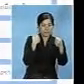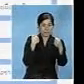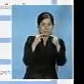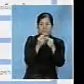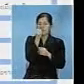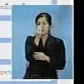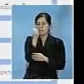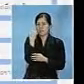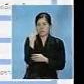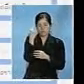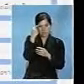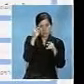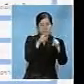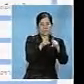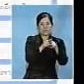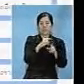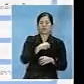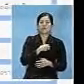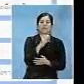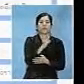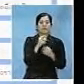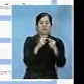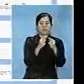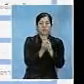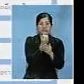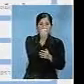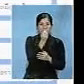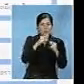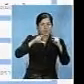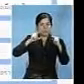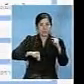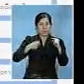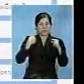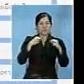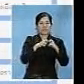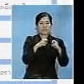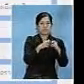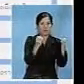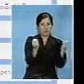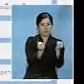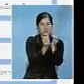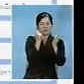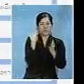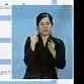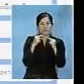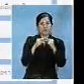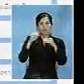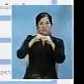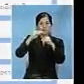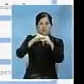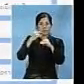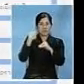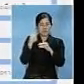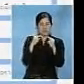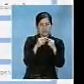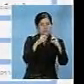ความเห็นสอดคล้องกันว่าไม่มีใครอยากเห็นอัตราดอกเบี้ยต่ำจนกลายเป็นความเสียหายแต่ก็ไม่ใช่สูงไปจนเกิดปัญหาข้